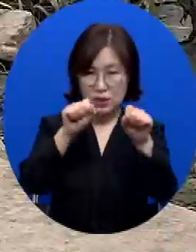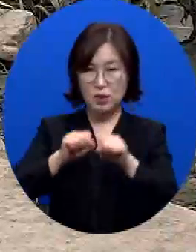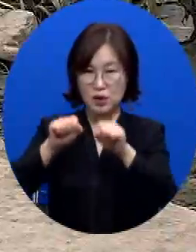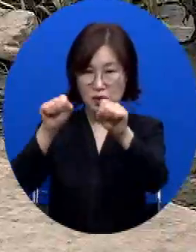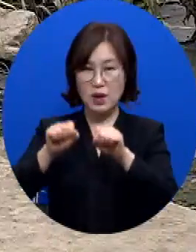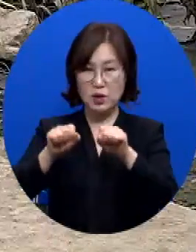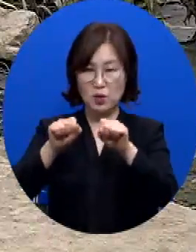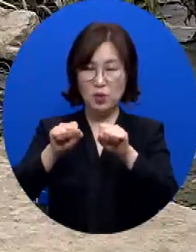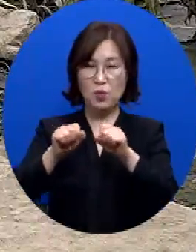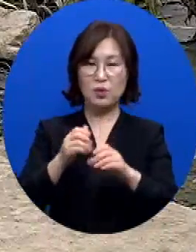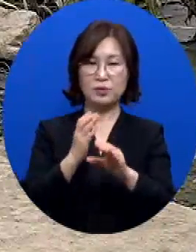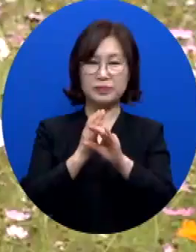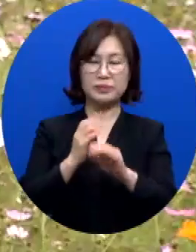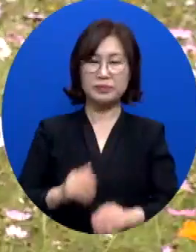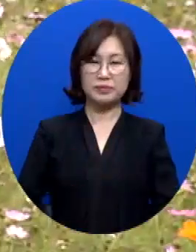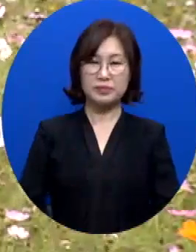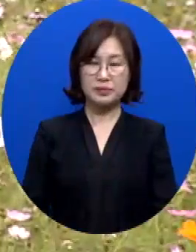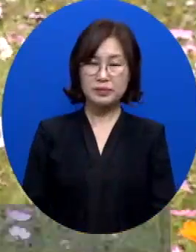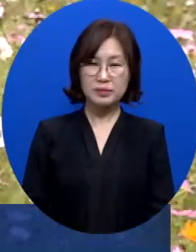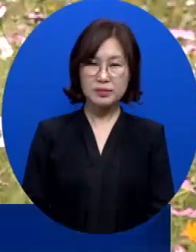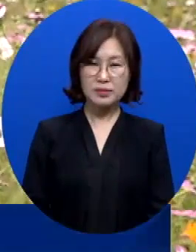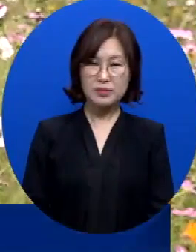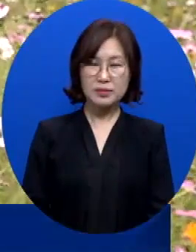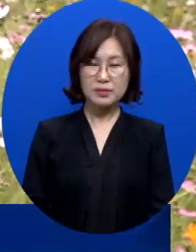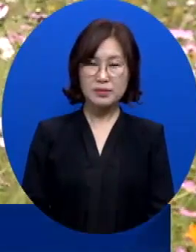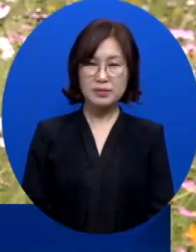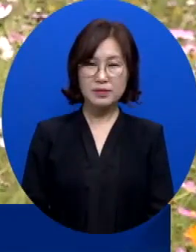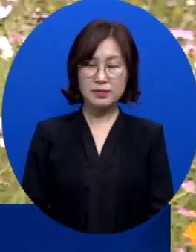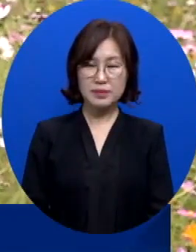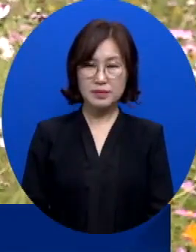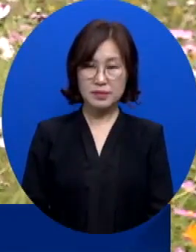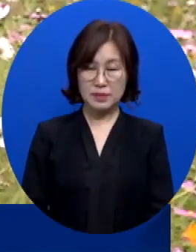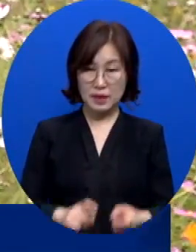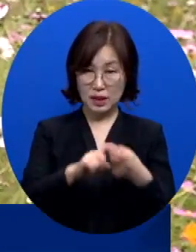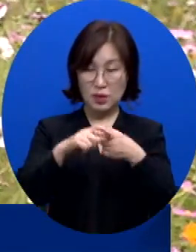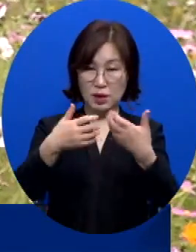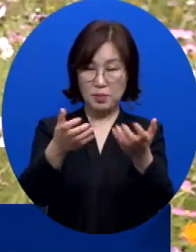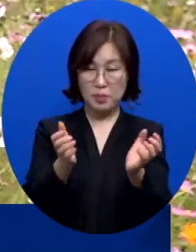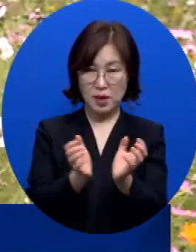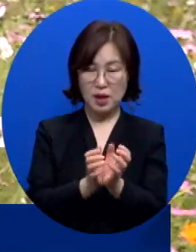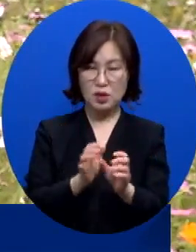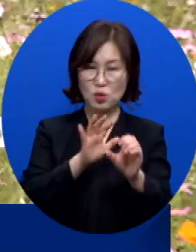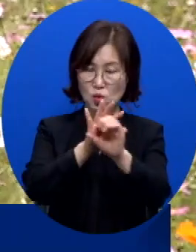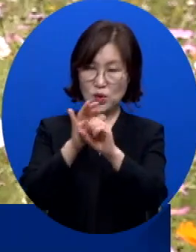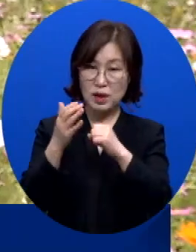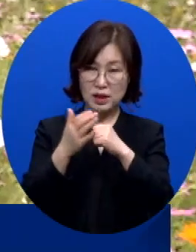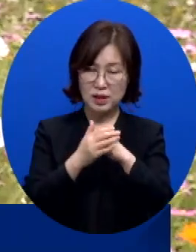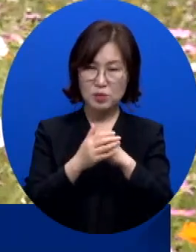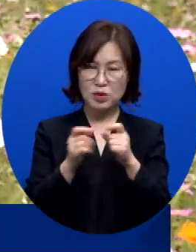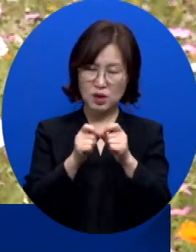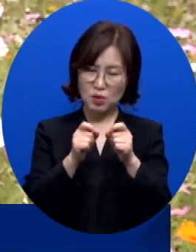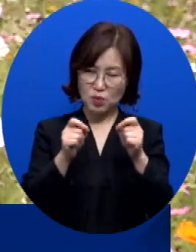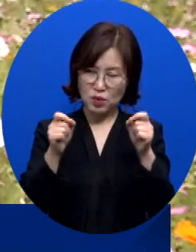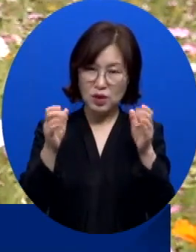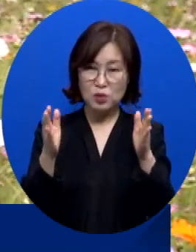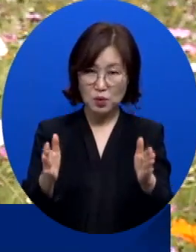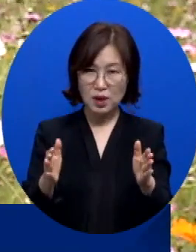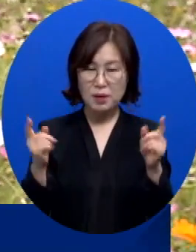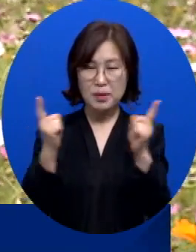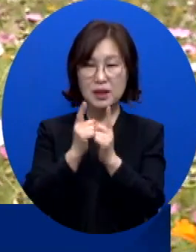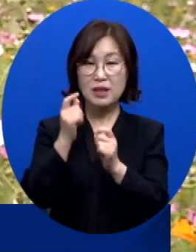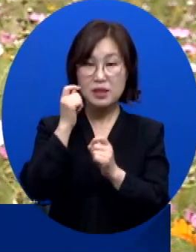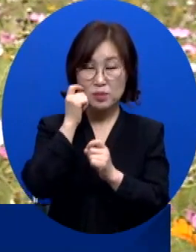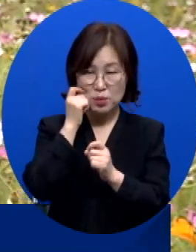활동에 나섰습니다. 이번에 연수구연합회에서는 코로나19로 오랫동안 만나지 못하고